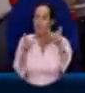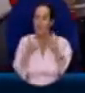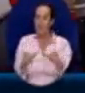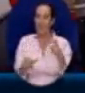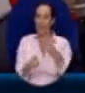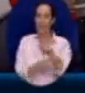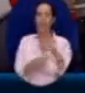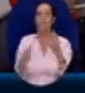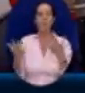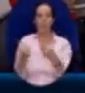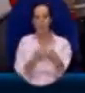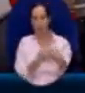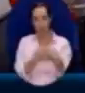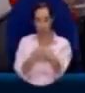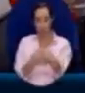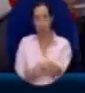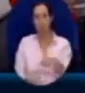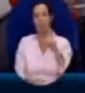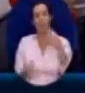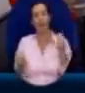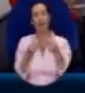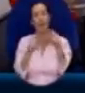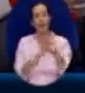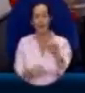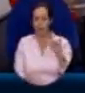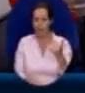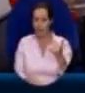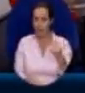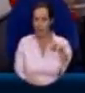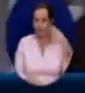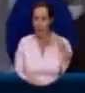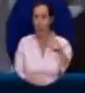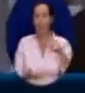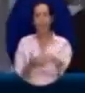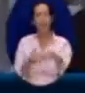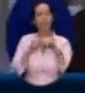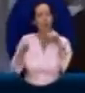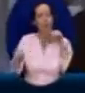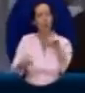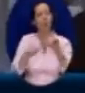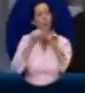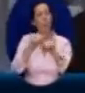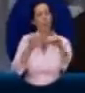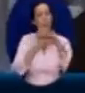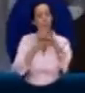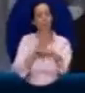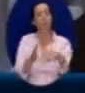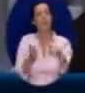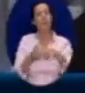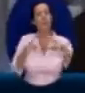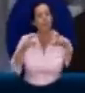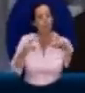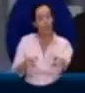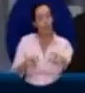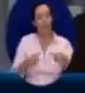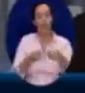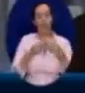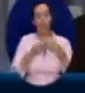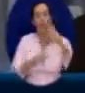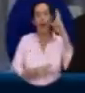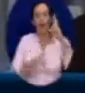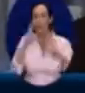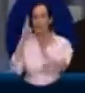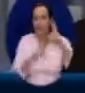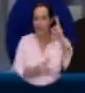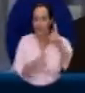התאמרות והתמודדות איתו. אז קודם כל, הדבר הזה יהיה. עכשיו אנחנו, משום שההסתדרות תומכת בחוק, ומשום שישבנו גם את התאחדות התעשיינים